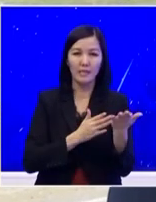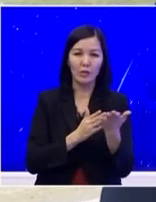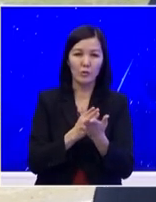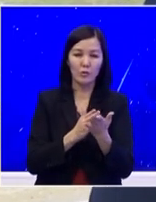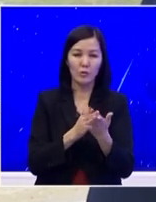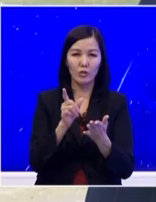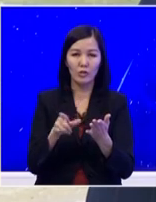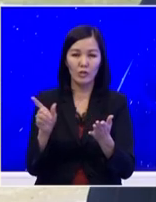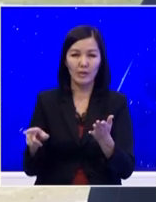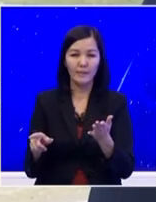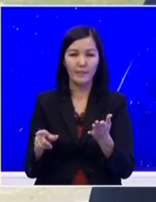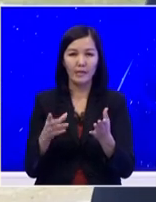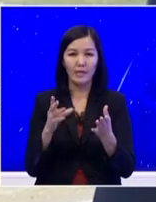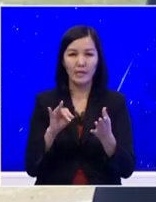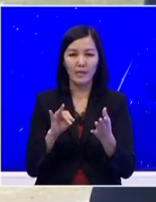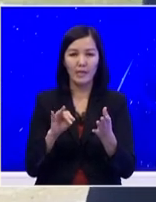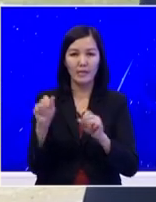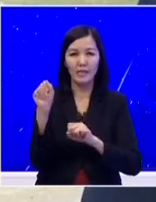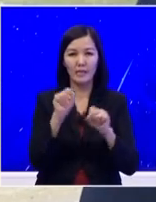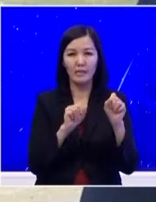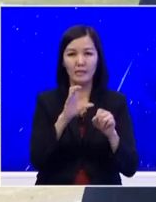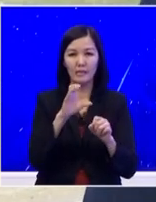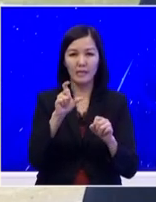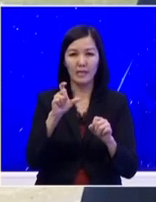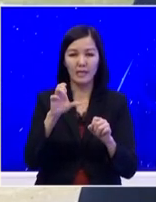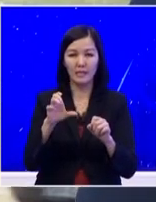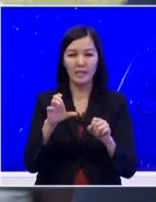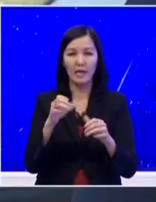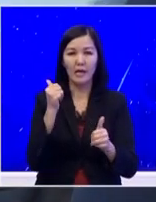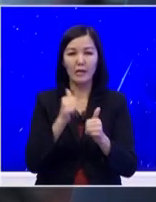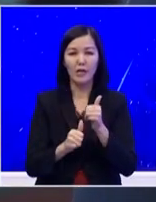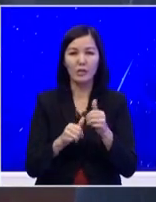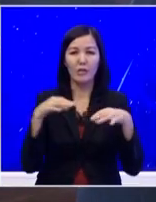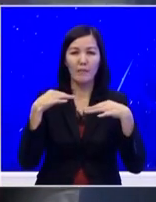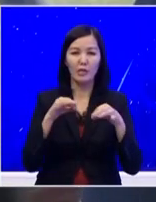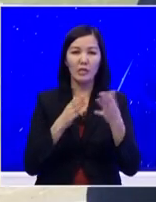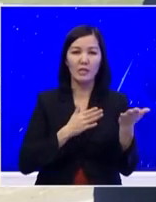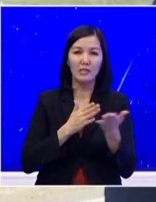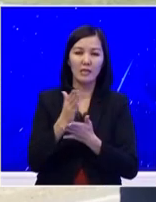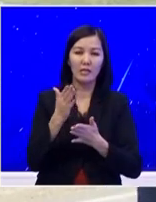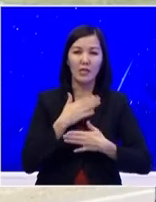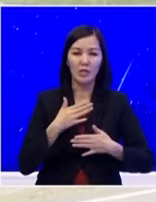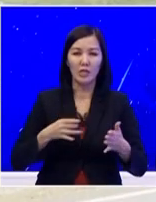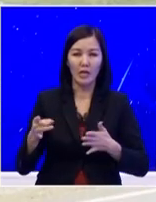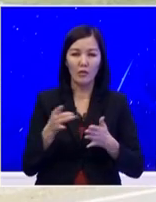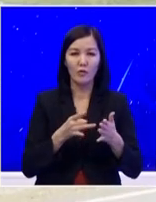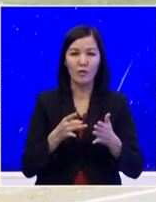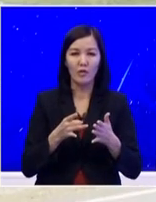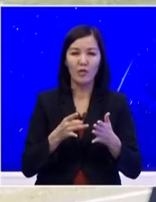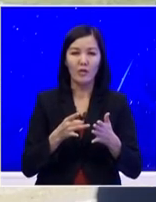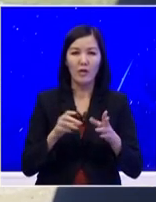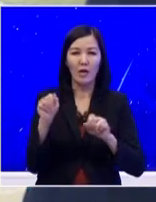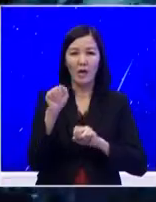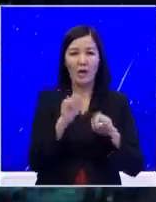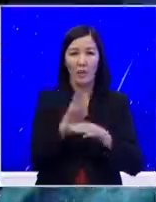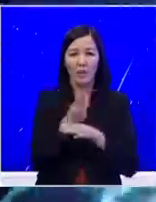медицинские сотрудники и дезинфектора. То есть каждая машина, заезжающая в наш район, проходит через